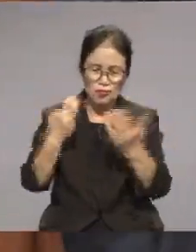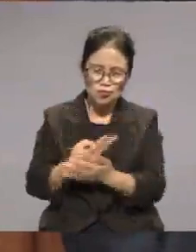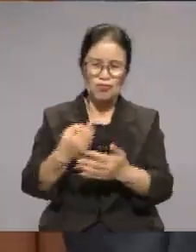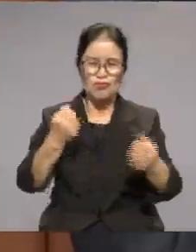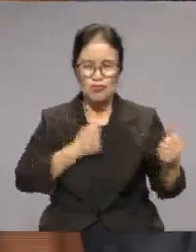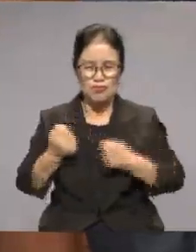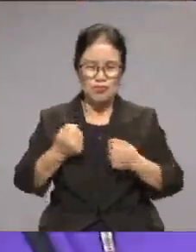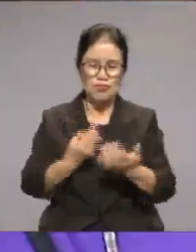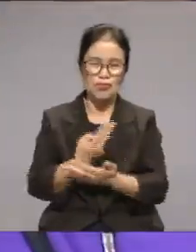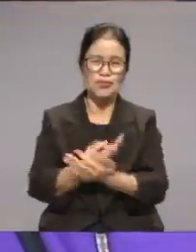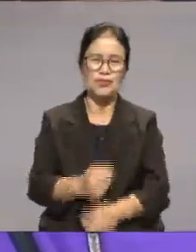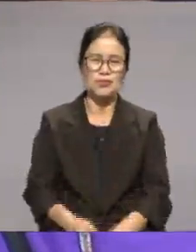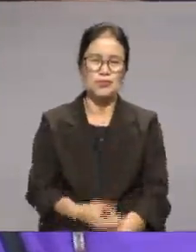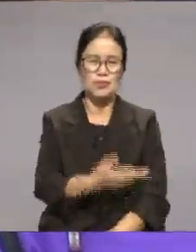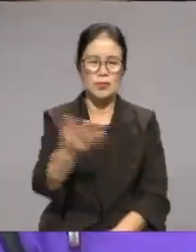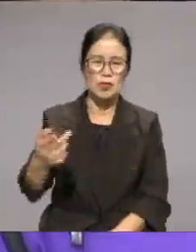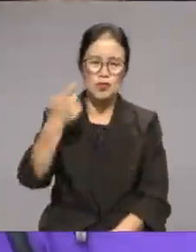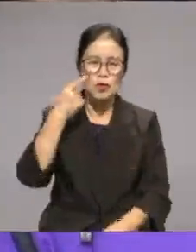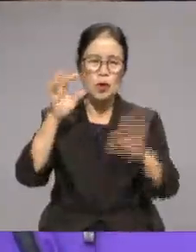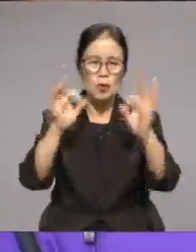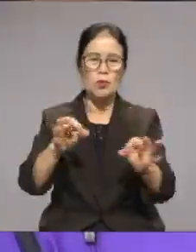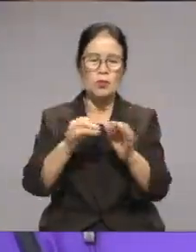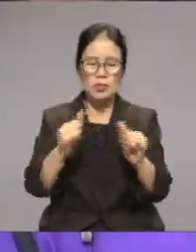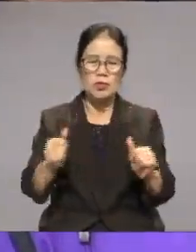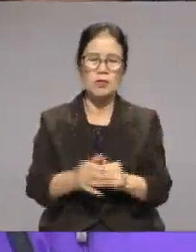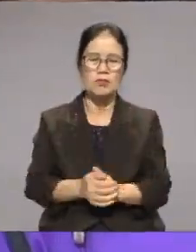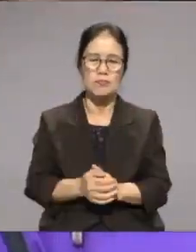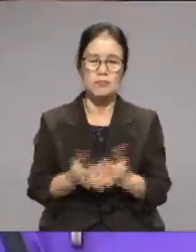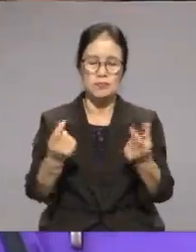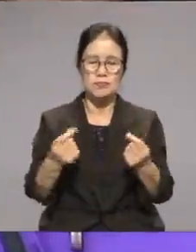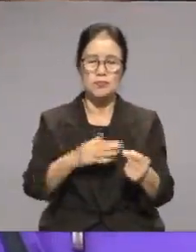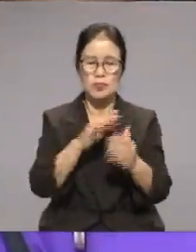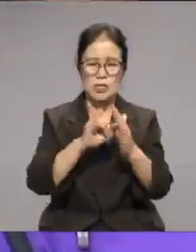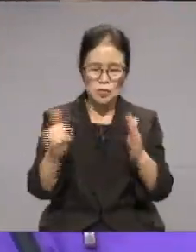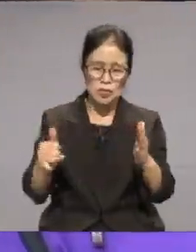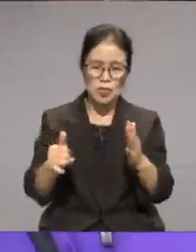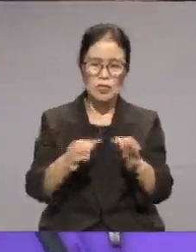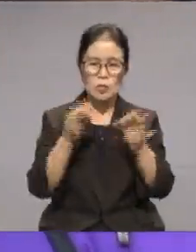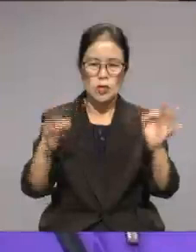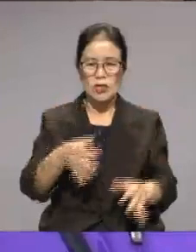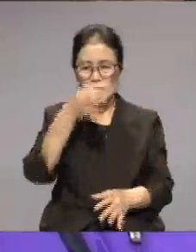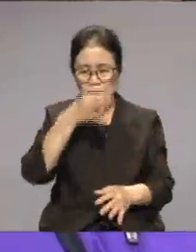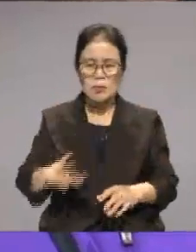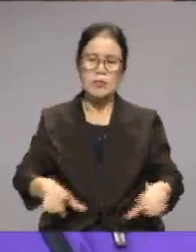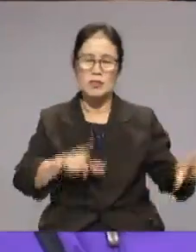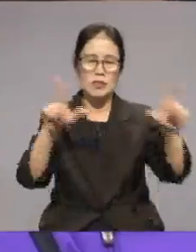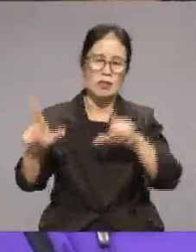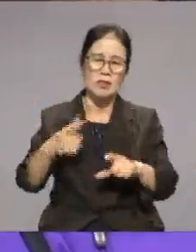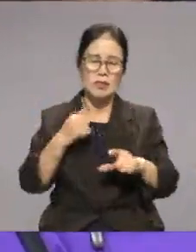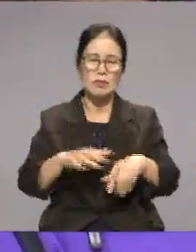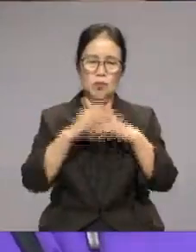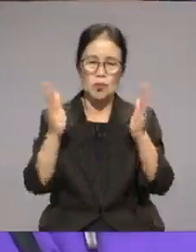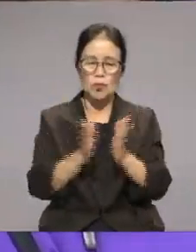했습니다. 여러분들이 눈으로 보시듯이 우리 가족들이 그동안 힘들게 살아왔던 이